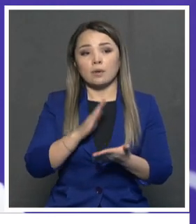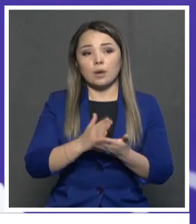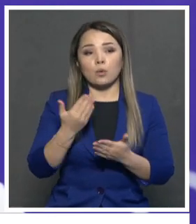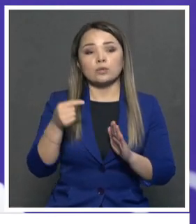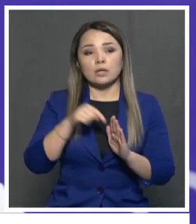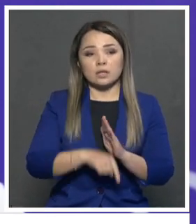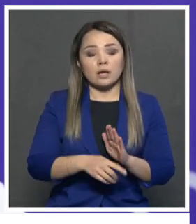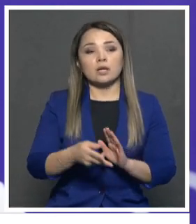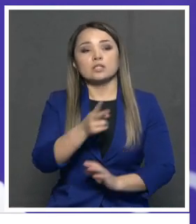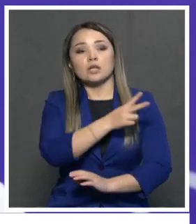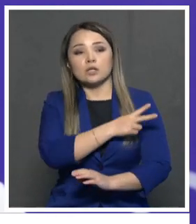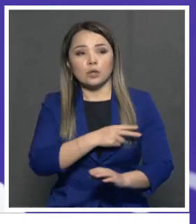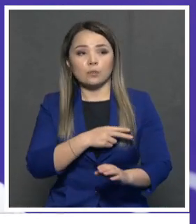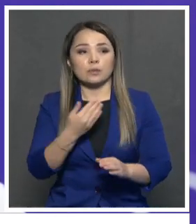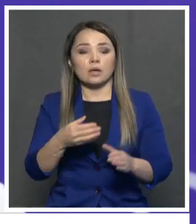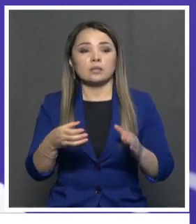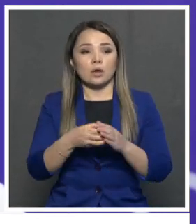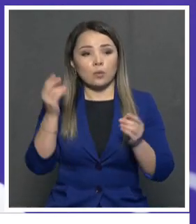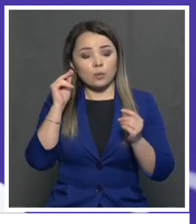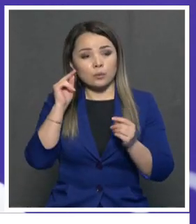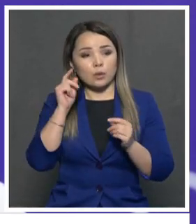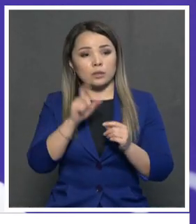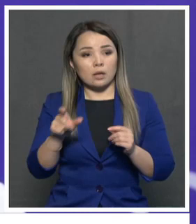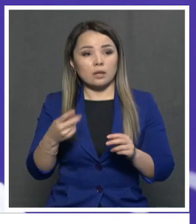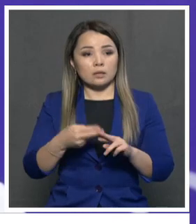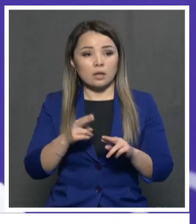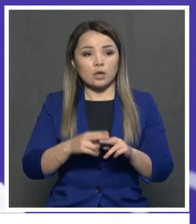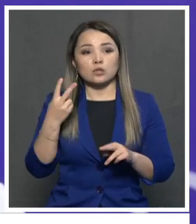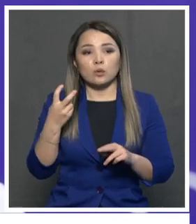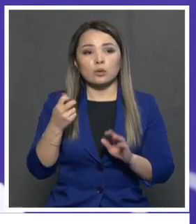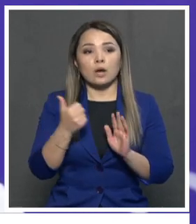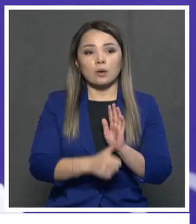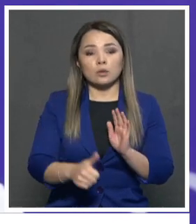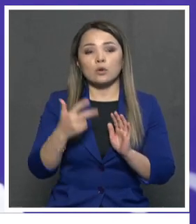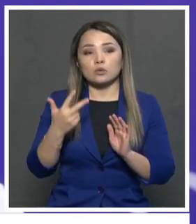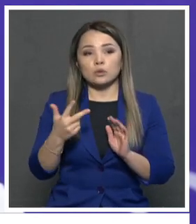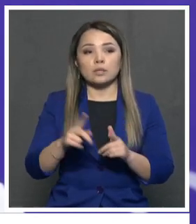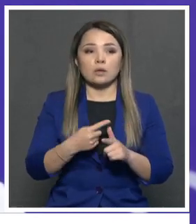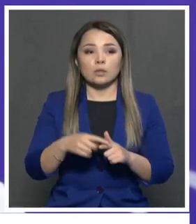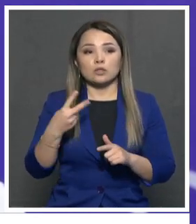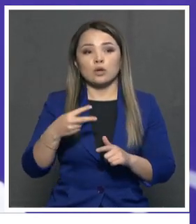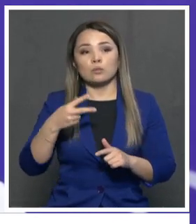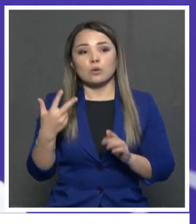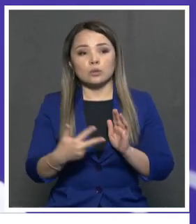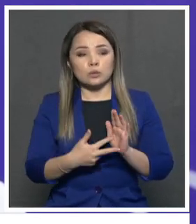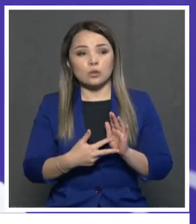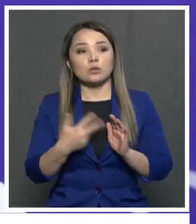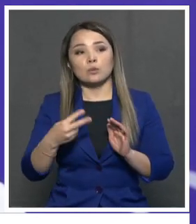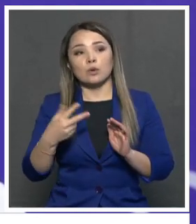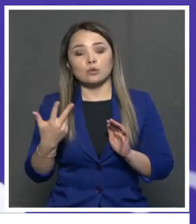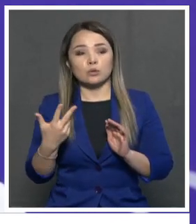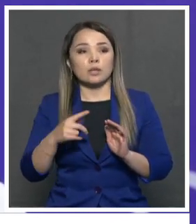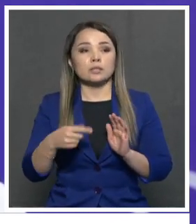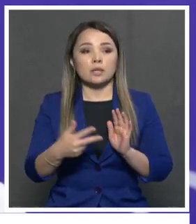Оның ішінде кезекші сынып оқушылар арасында 263 немесе 23,8%.